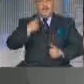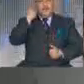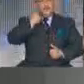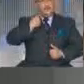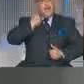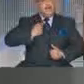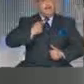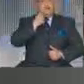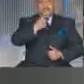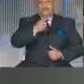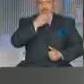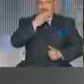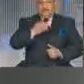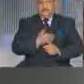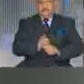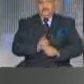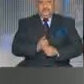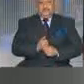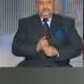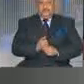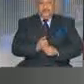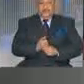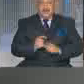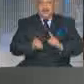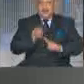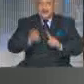وكذلك إدخال التصنيع